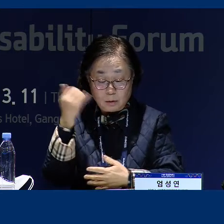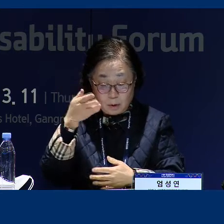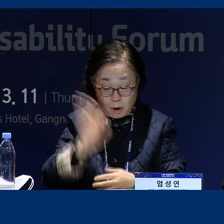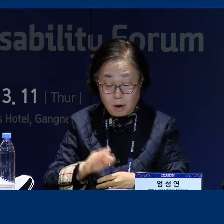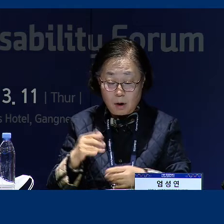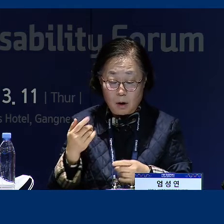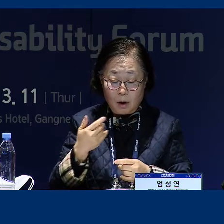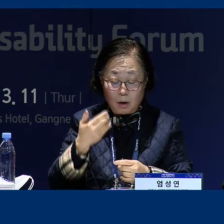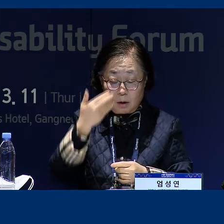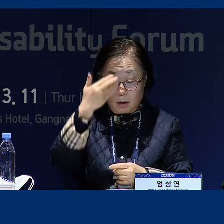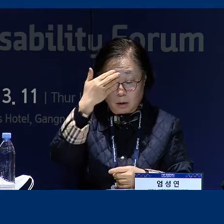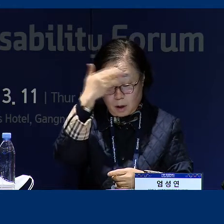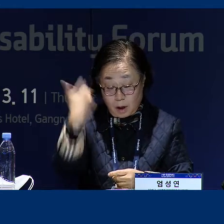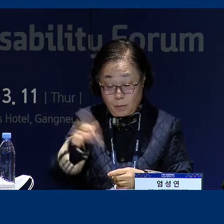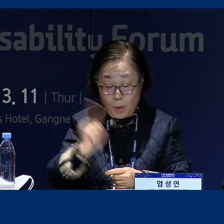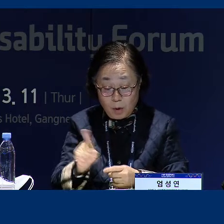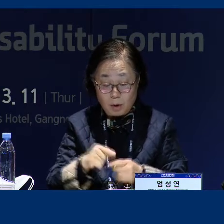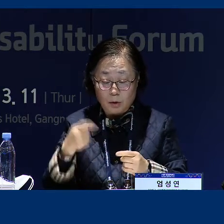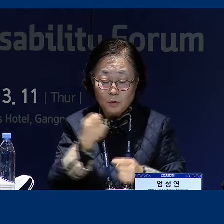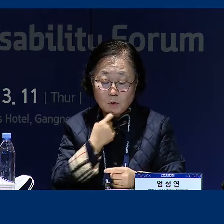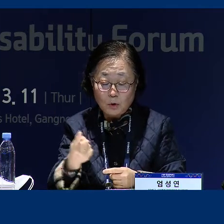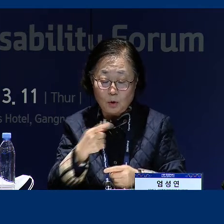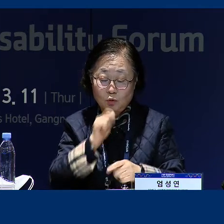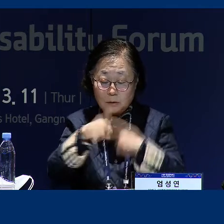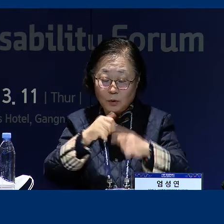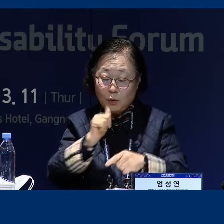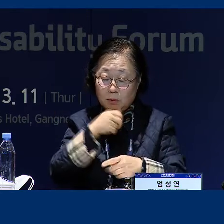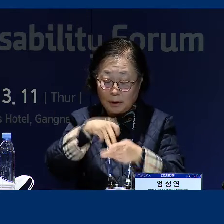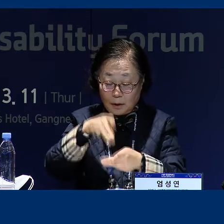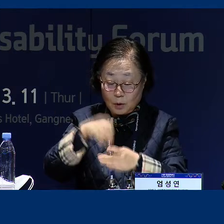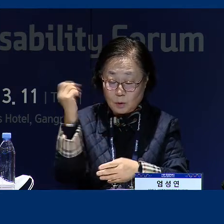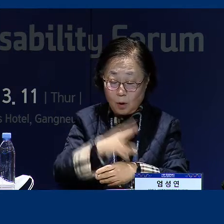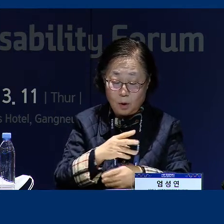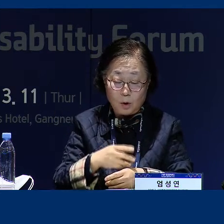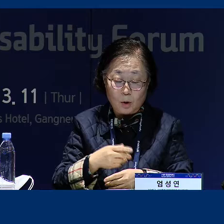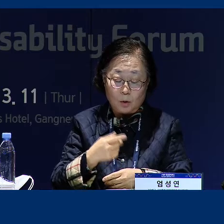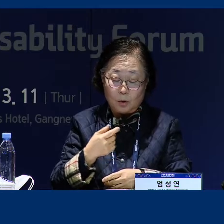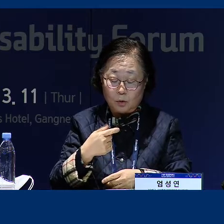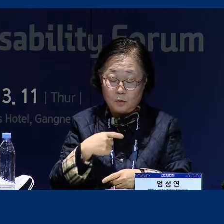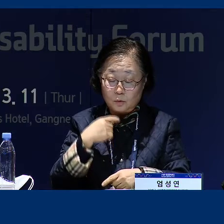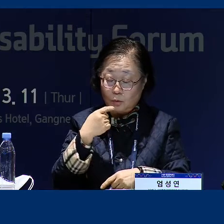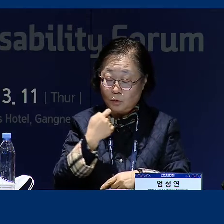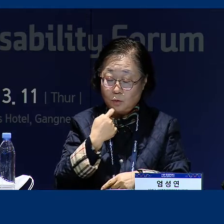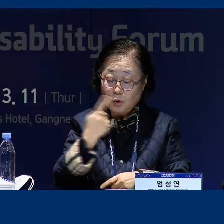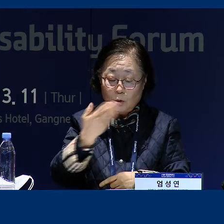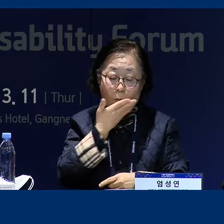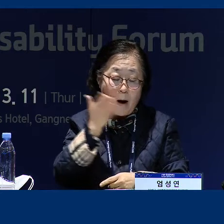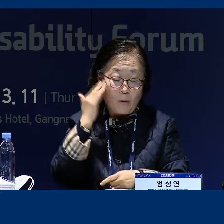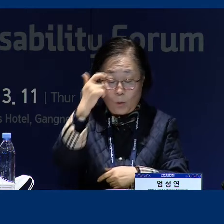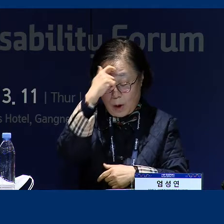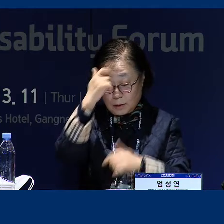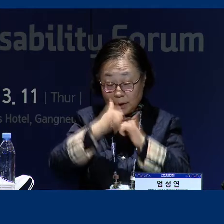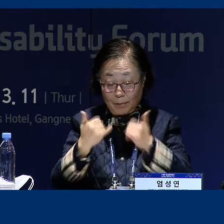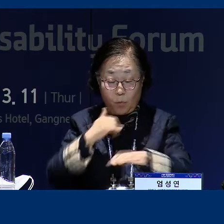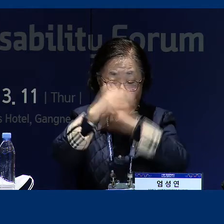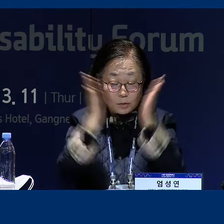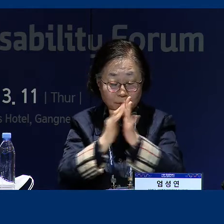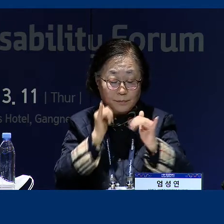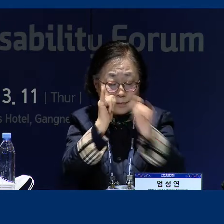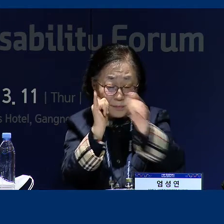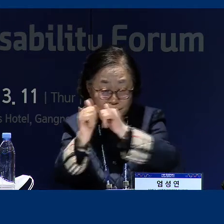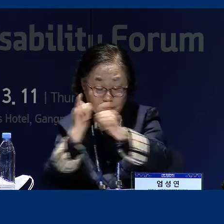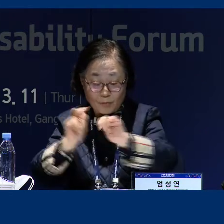등을 안내하는 방송 자막과 재난 문자 등을 제대로 이해하지 못해 생명의 위협을 느껴야 했습니다.